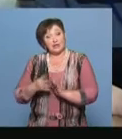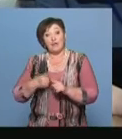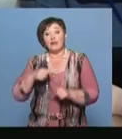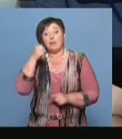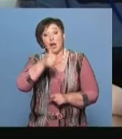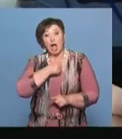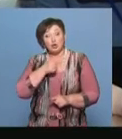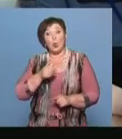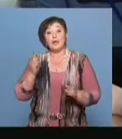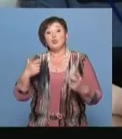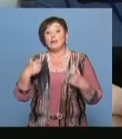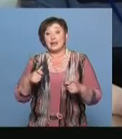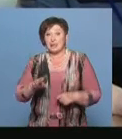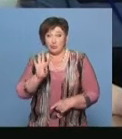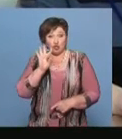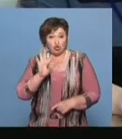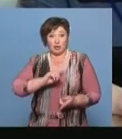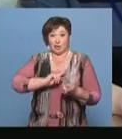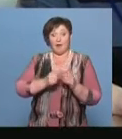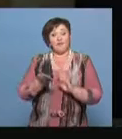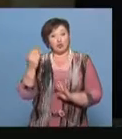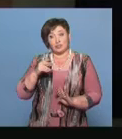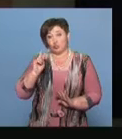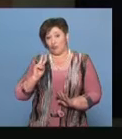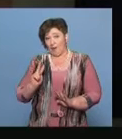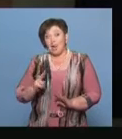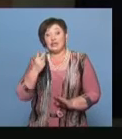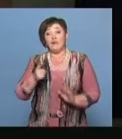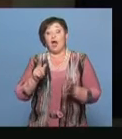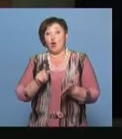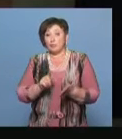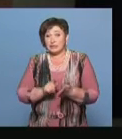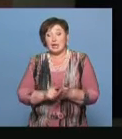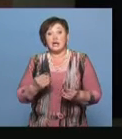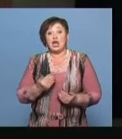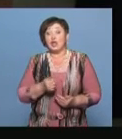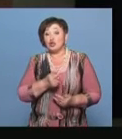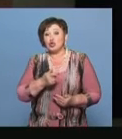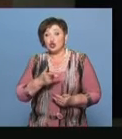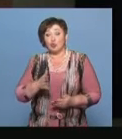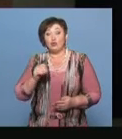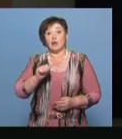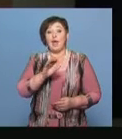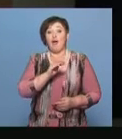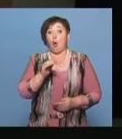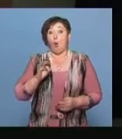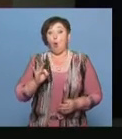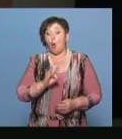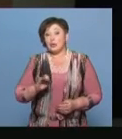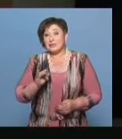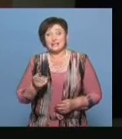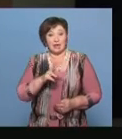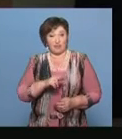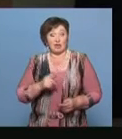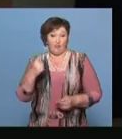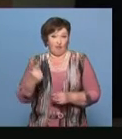будут сдавать 4 обязательных экзамена, а не 2, как раньше. Биологию и обществознание 9-классники впервые будут писать под камерами.